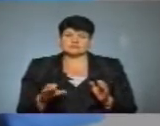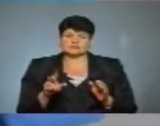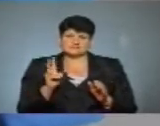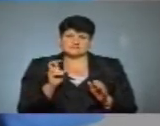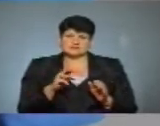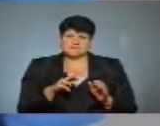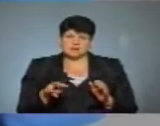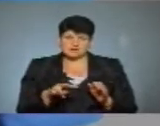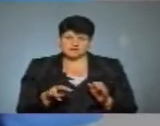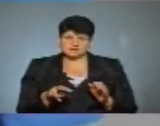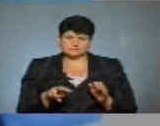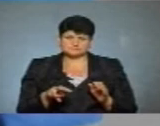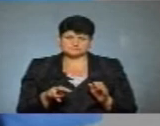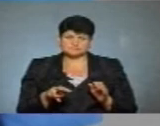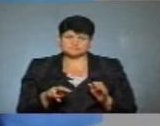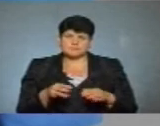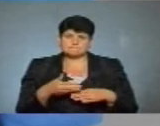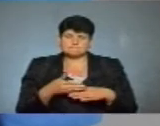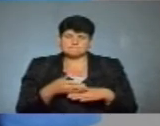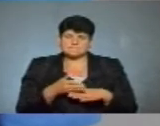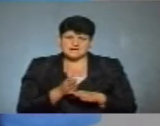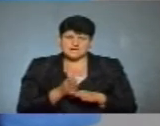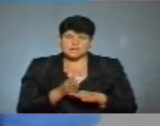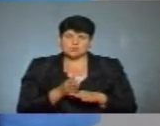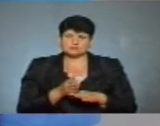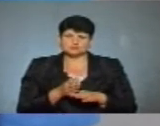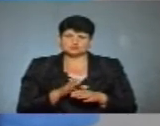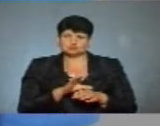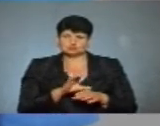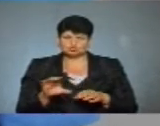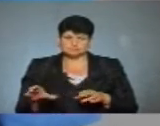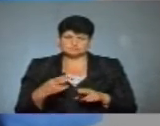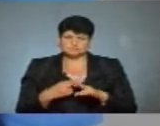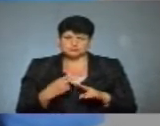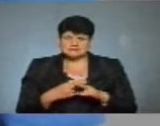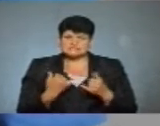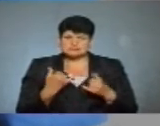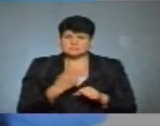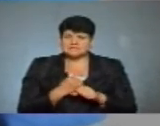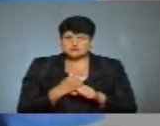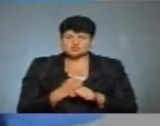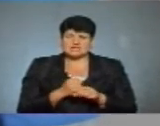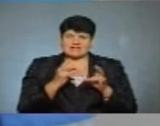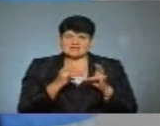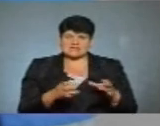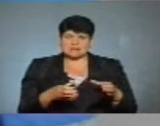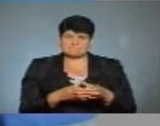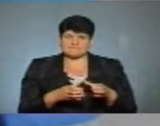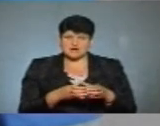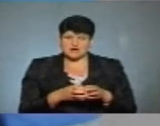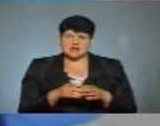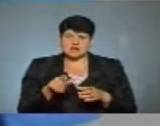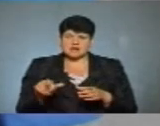мм, перелом труби чугунної. Зараз в даний час працює аварійна бригада по